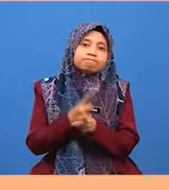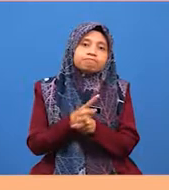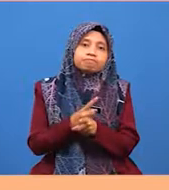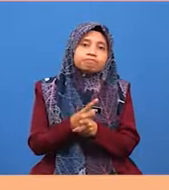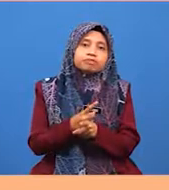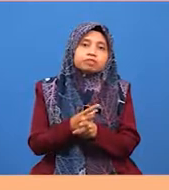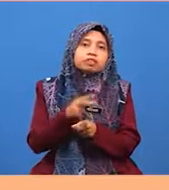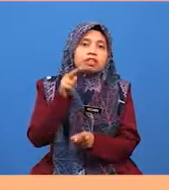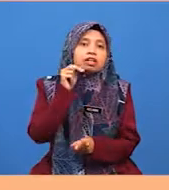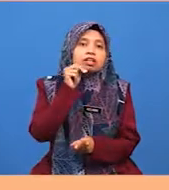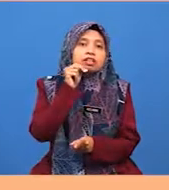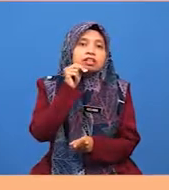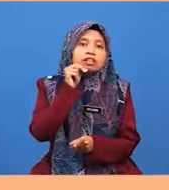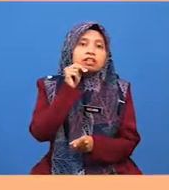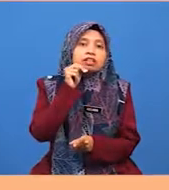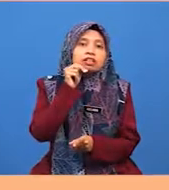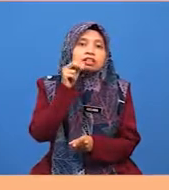Betul, Najwa.